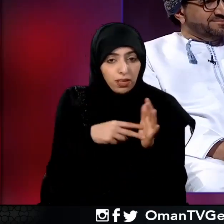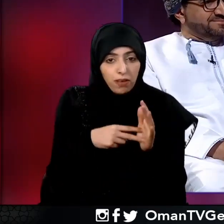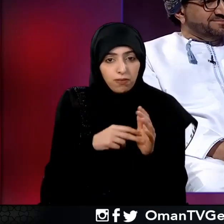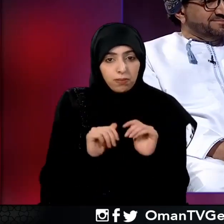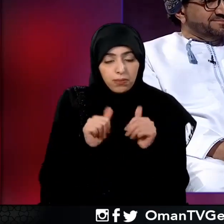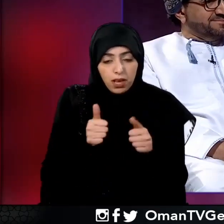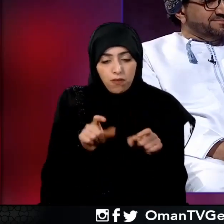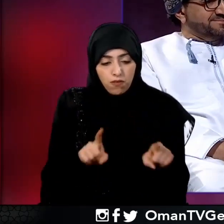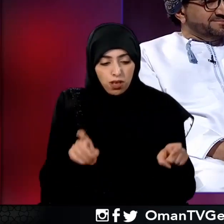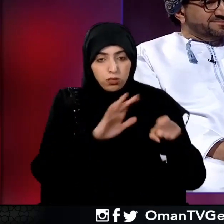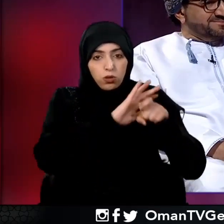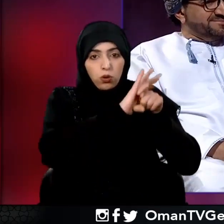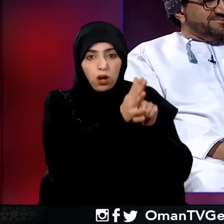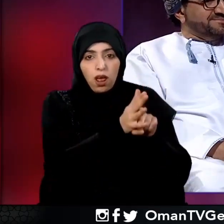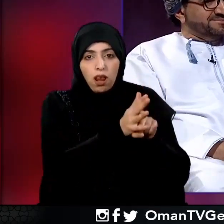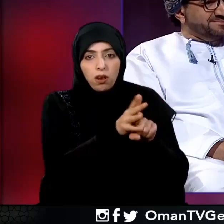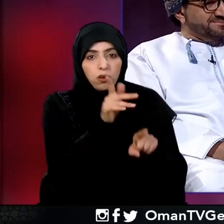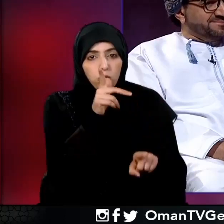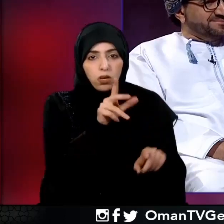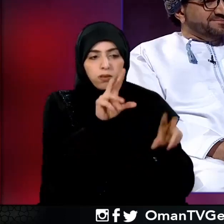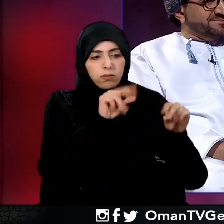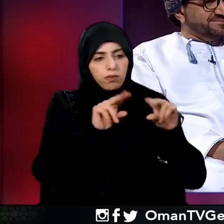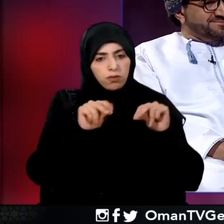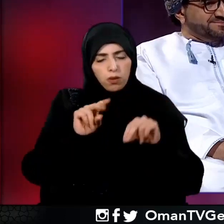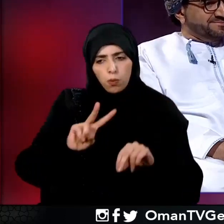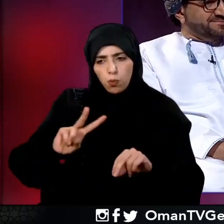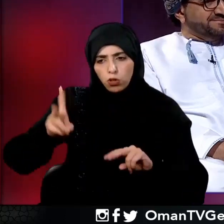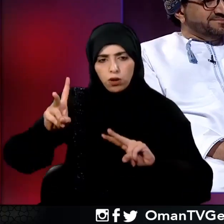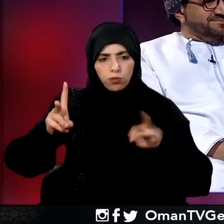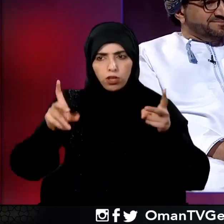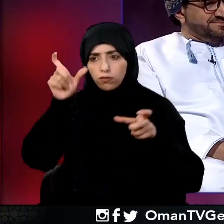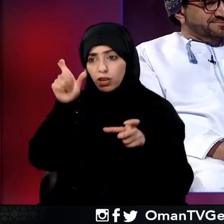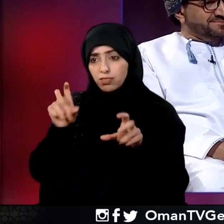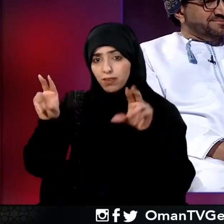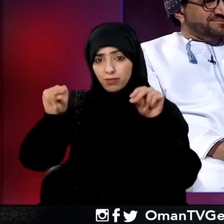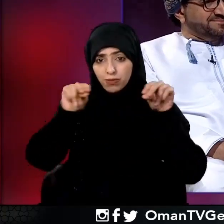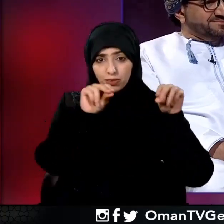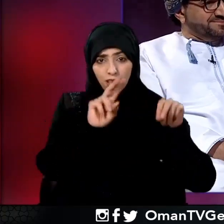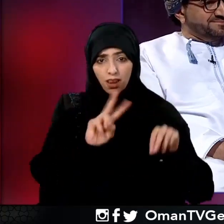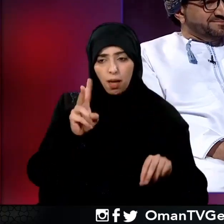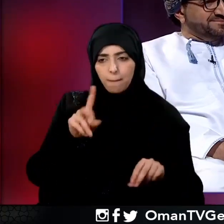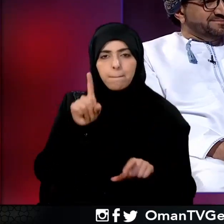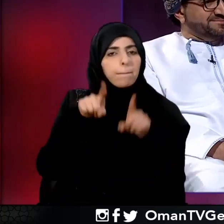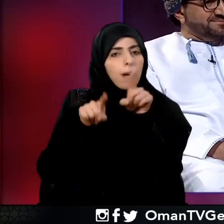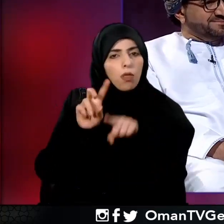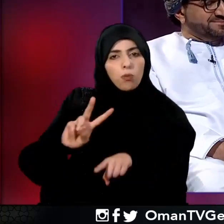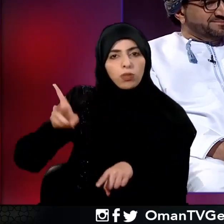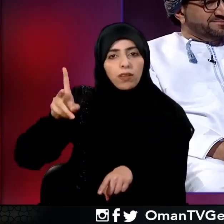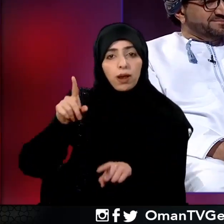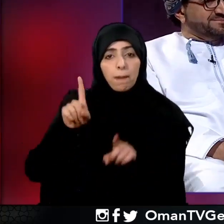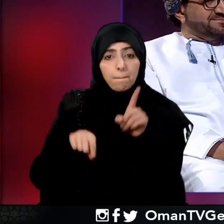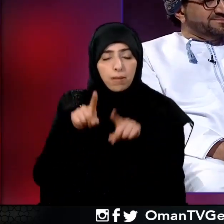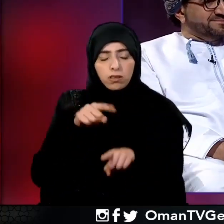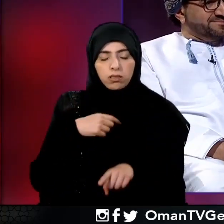دائما يكاد يعني أنها تكون مختلفة من شخص إلى آخر. البعض أساسا عنده